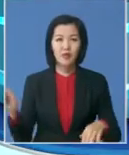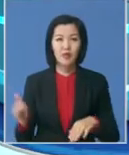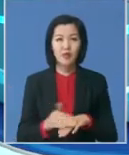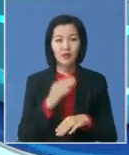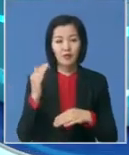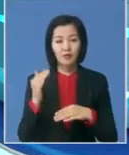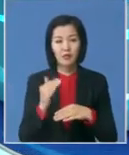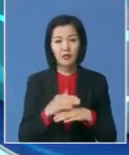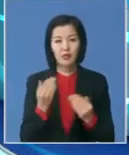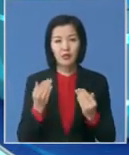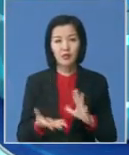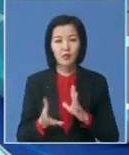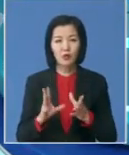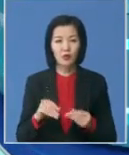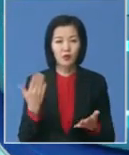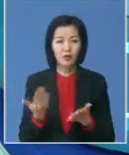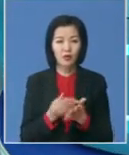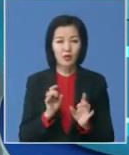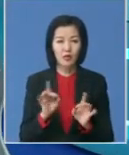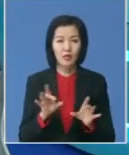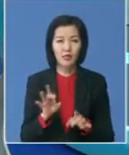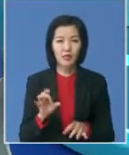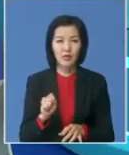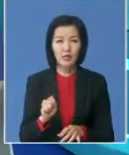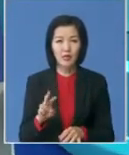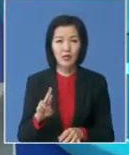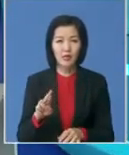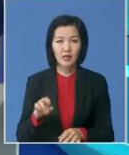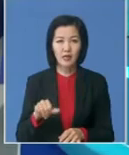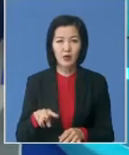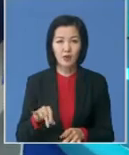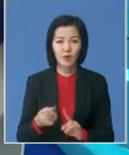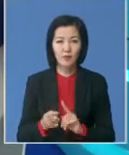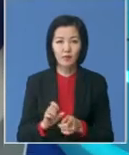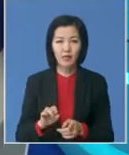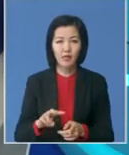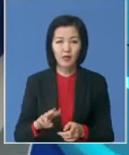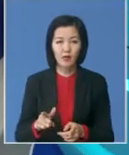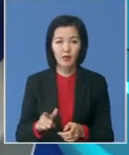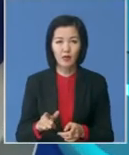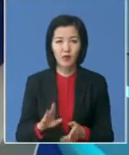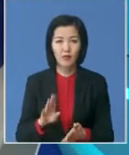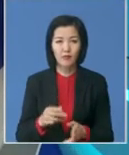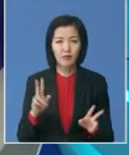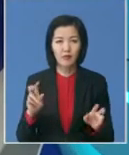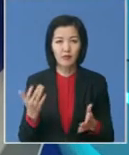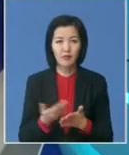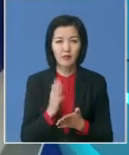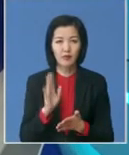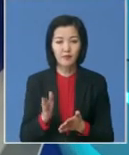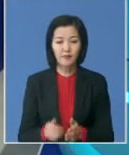Армысыздар, жетсу арнасының тікелей эфирінде жаңалықтар топтамасы. Студияда Аялым Сансызбаева, суда аудармада Айгүл Станбекова. Алдымен қысқаша